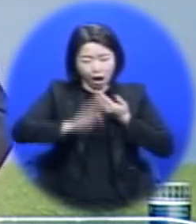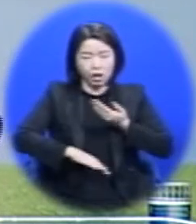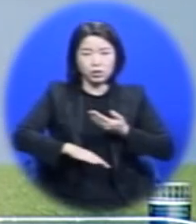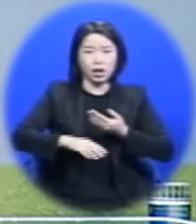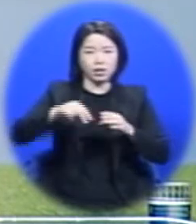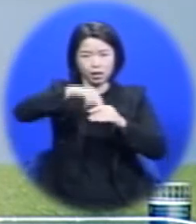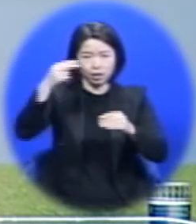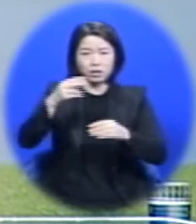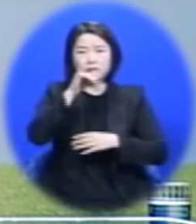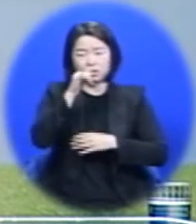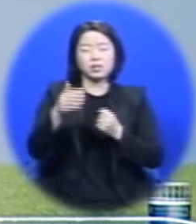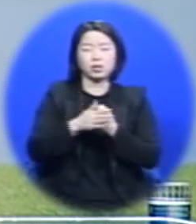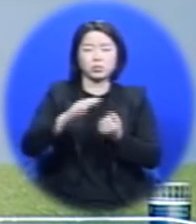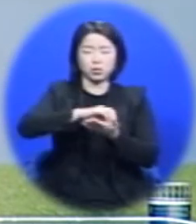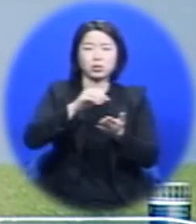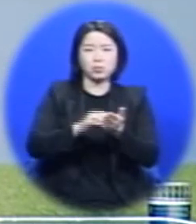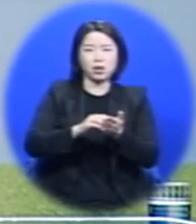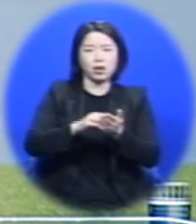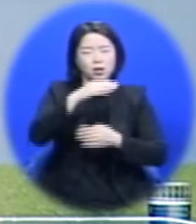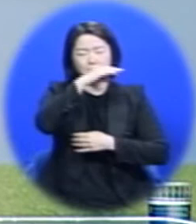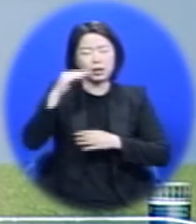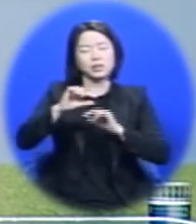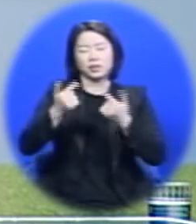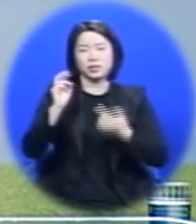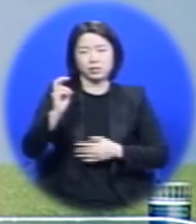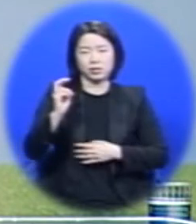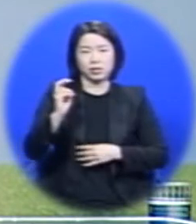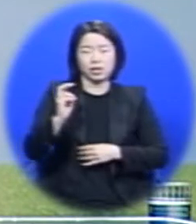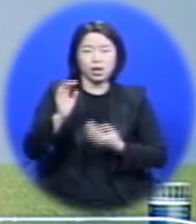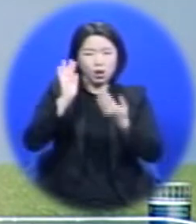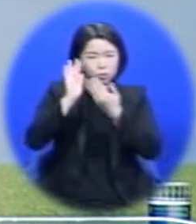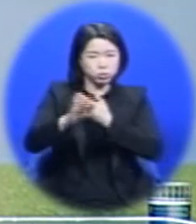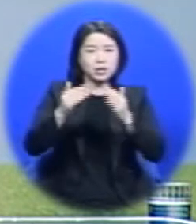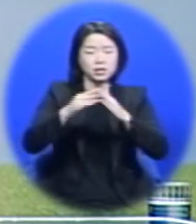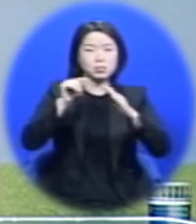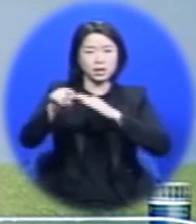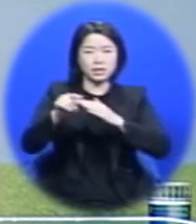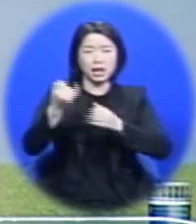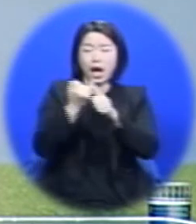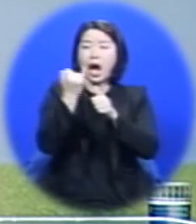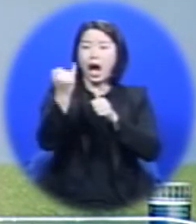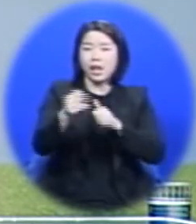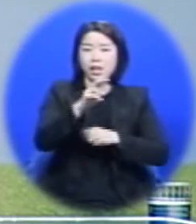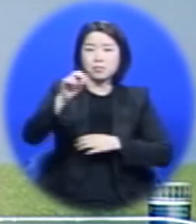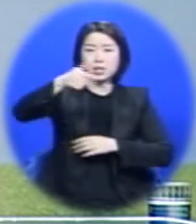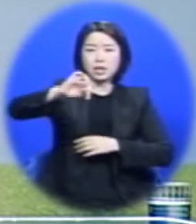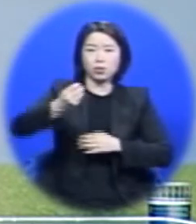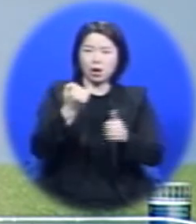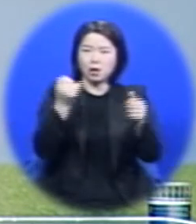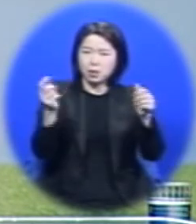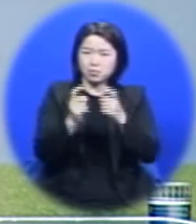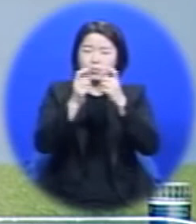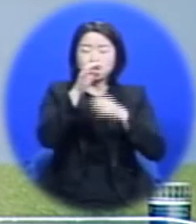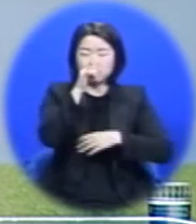그 정도쯤이면 이건 좀 비정상이죠. 나중에 집에 들어가서 아내 미갈과 부부싸움을 했잖아요.